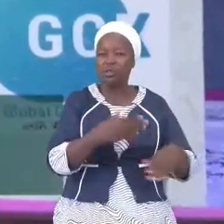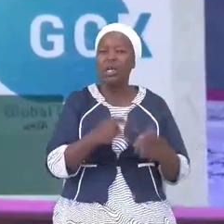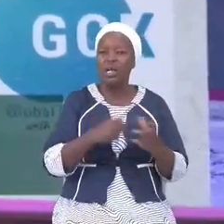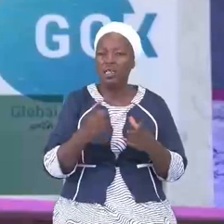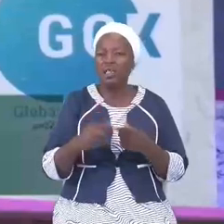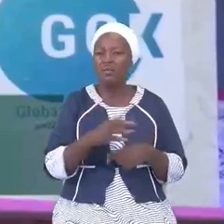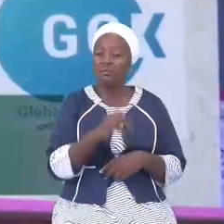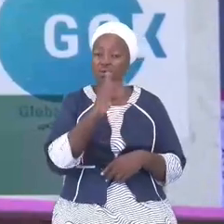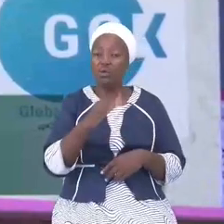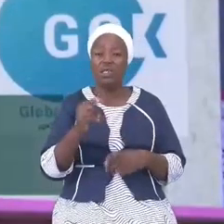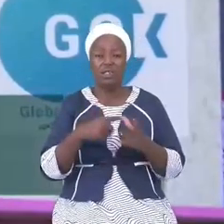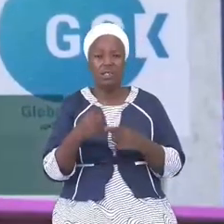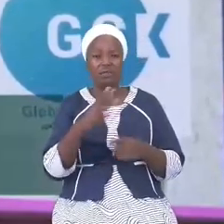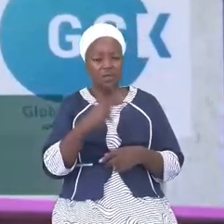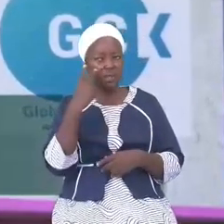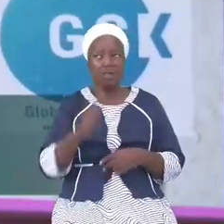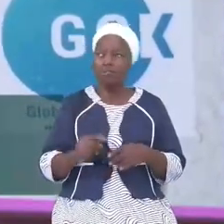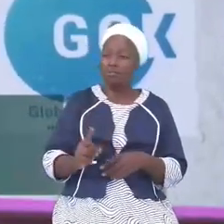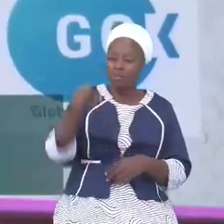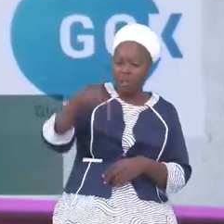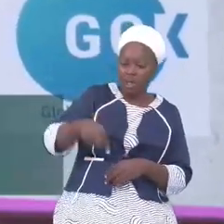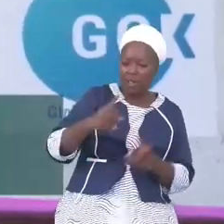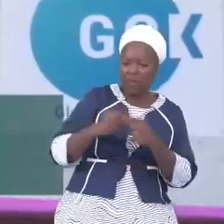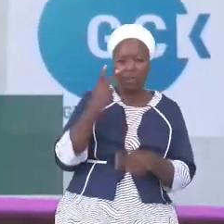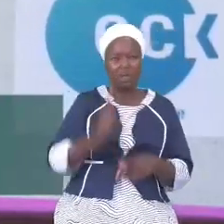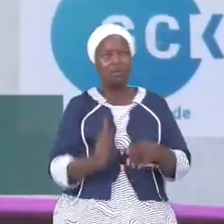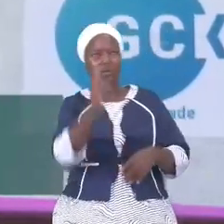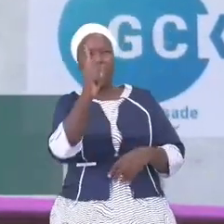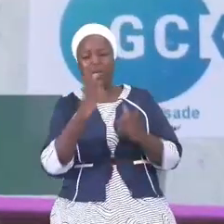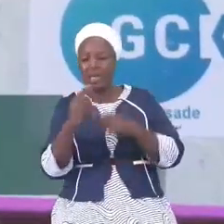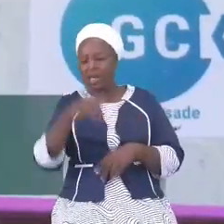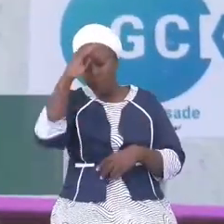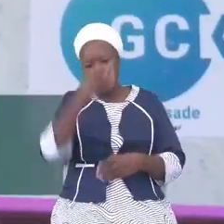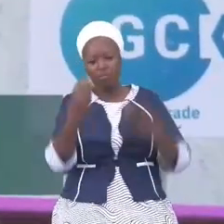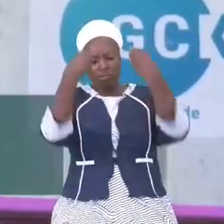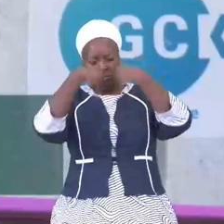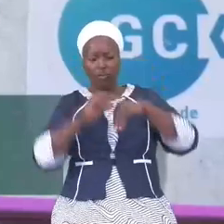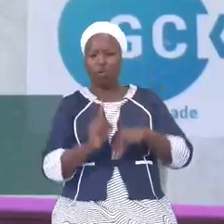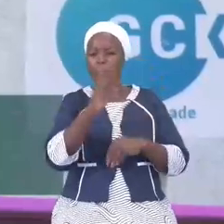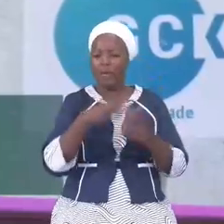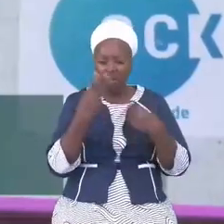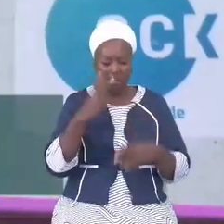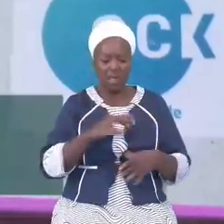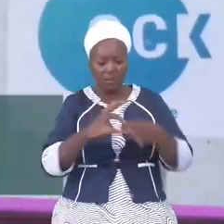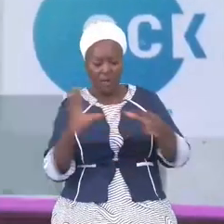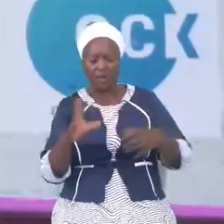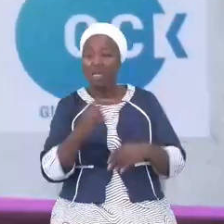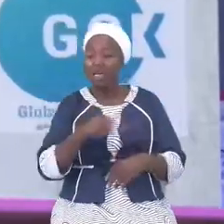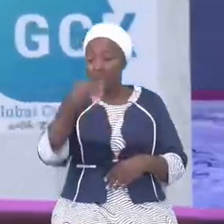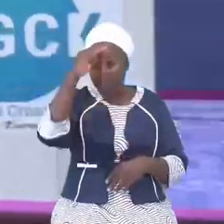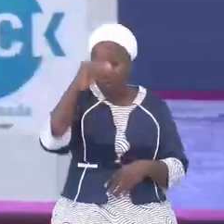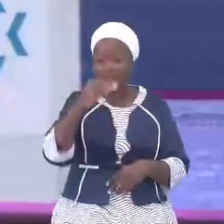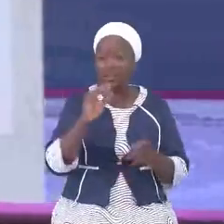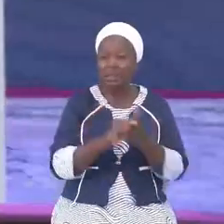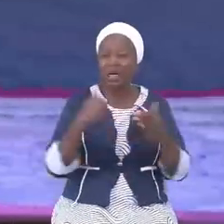nous le voyons en bas, nous voyons maintenant en haut. Un homme qui était englouti, nous le voyons libéré. Un homme qui